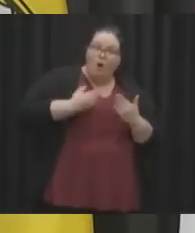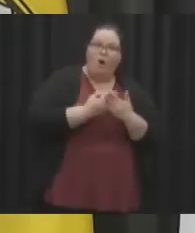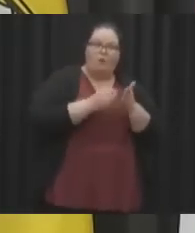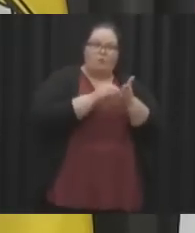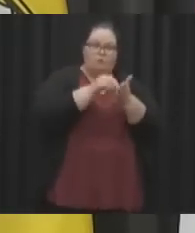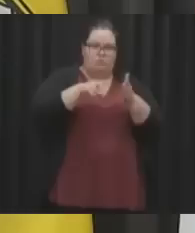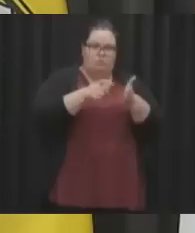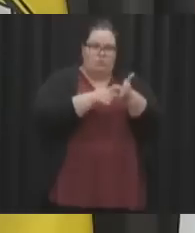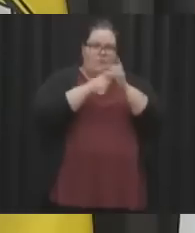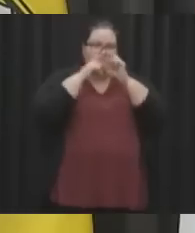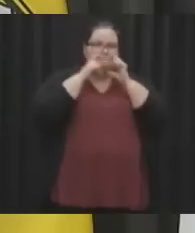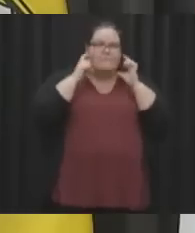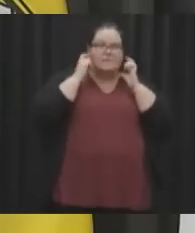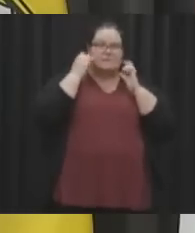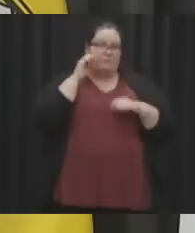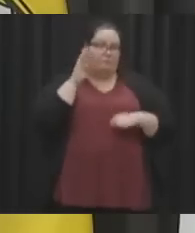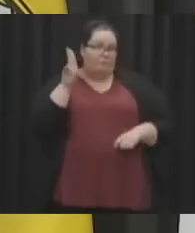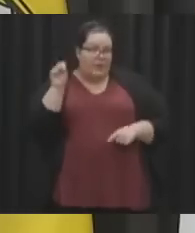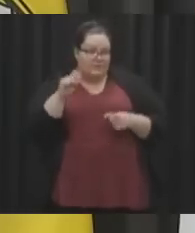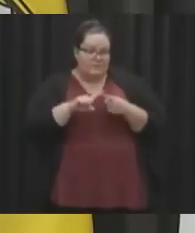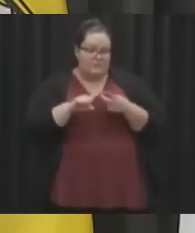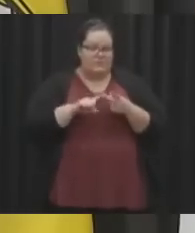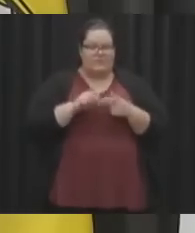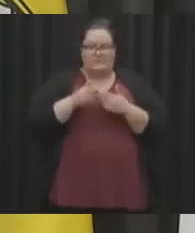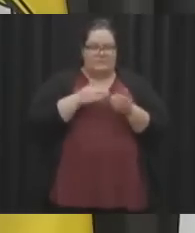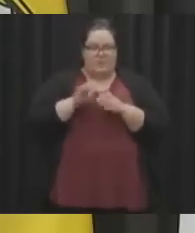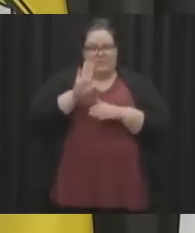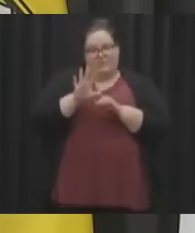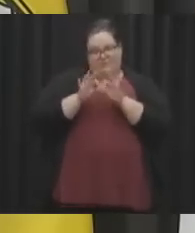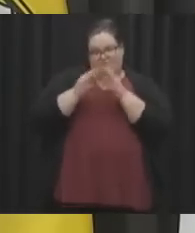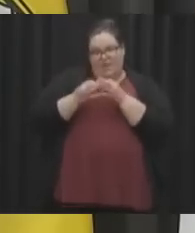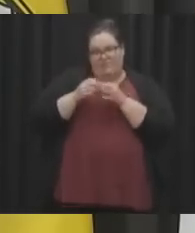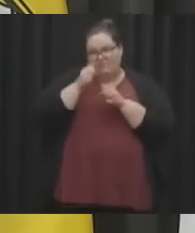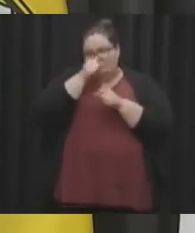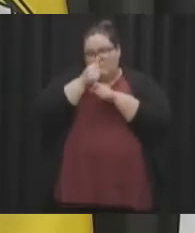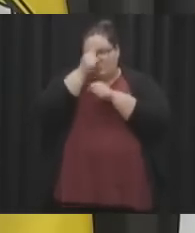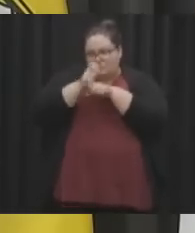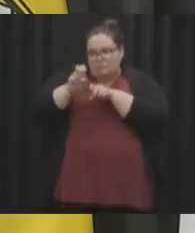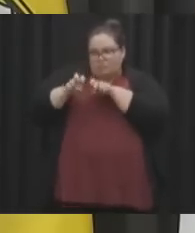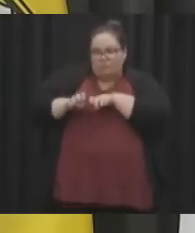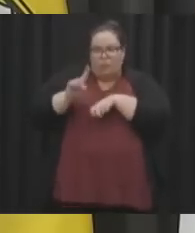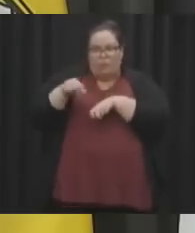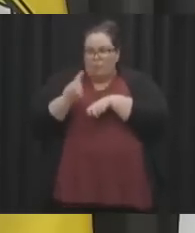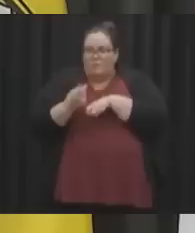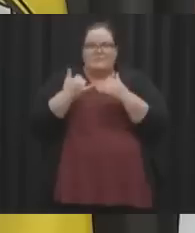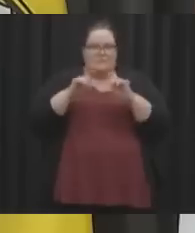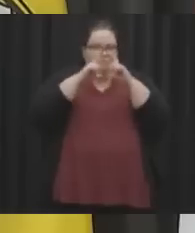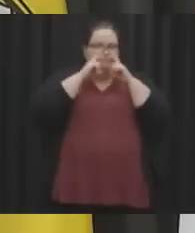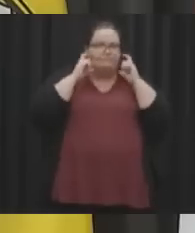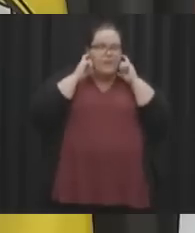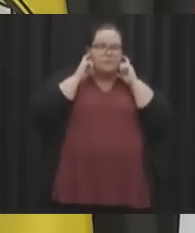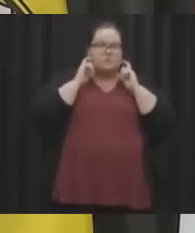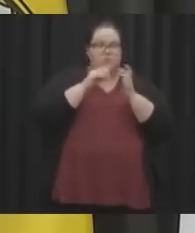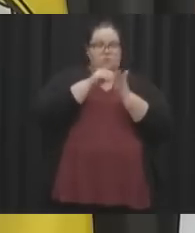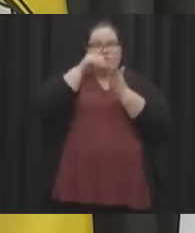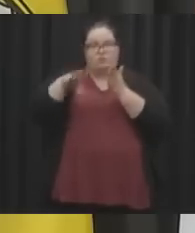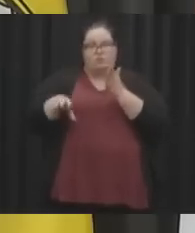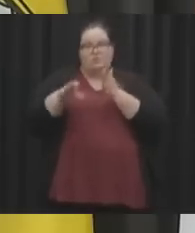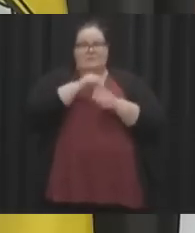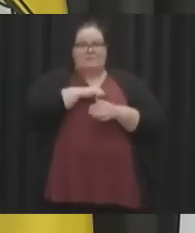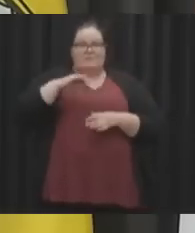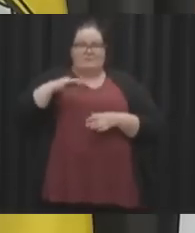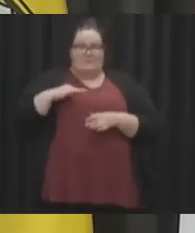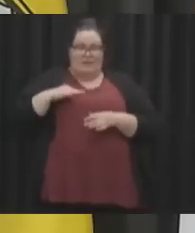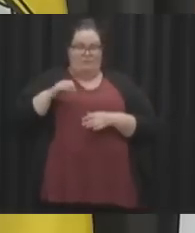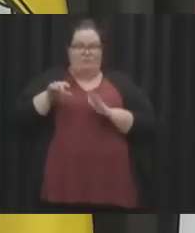or during breaks. Alors pour les élèves, pour tous les élèves, entre maternelle et 12, le nouveau politique veut dire que tu as besoin